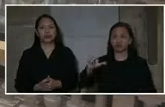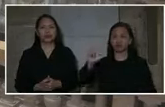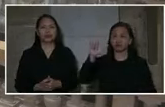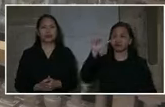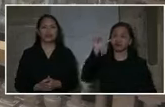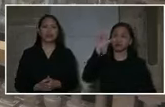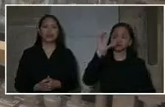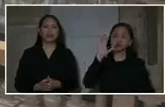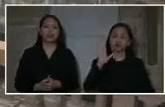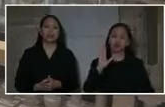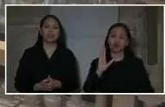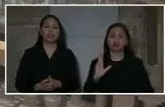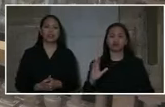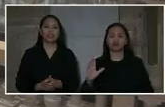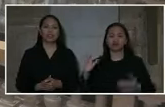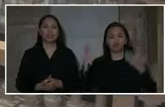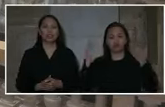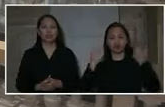Panginoong Diyos na